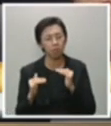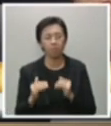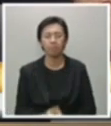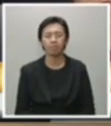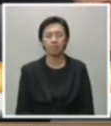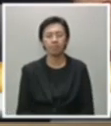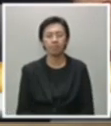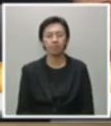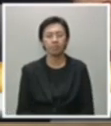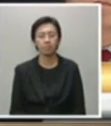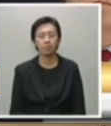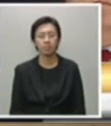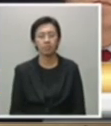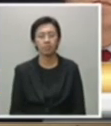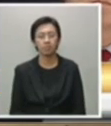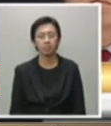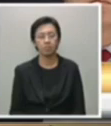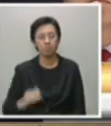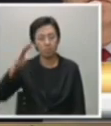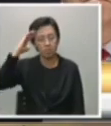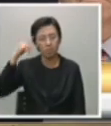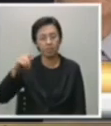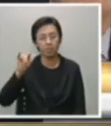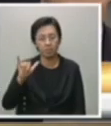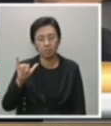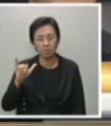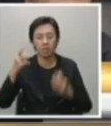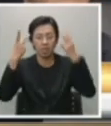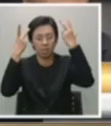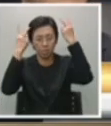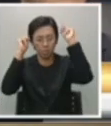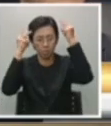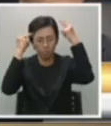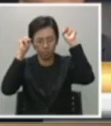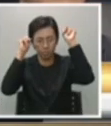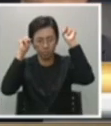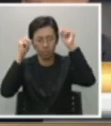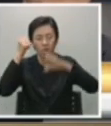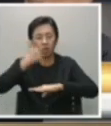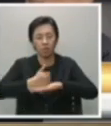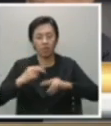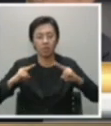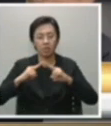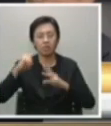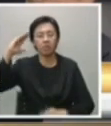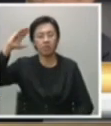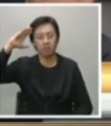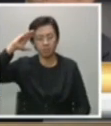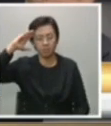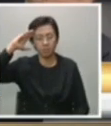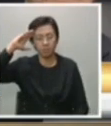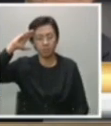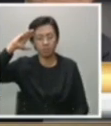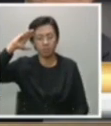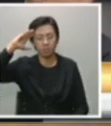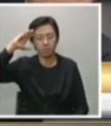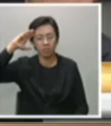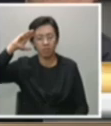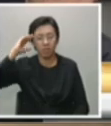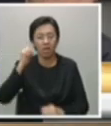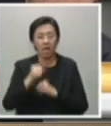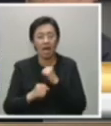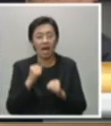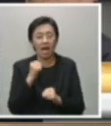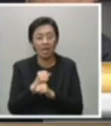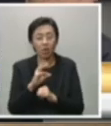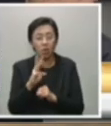กรณีพลเอกประยุทธ์จันทร์โอชานายกรัฐมนตรีและรัฐมนตรีว่าการกระทรวงกลาโหมเกษียณอายุ